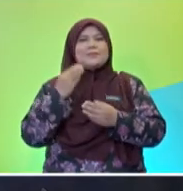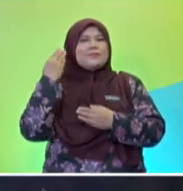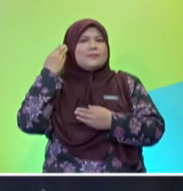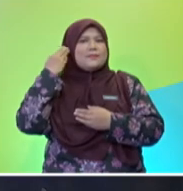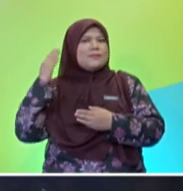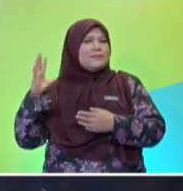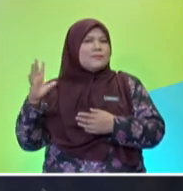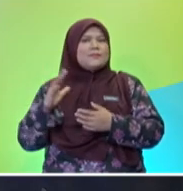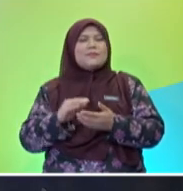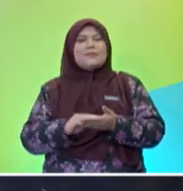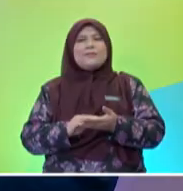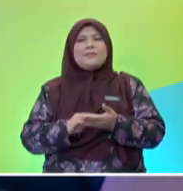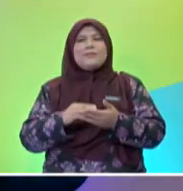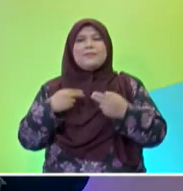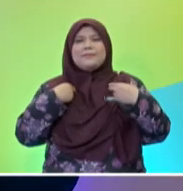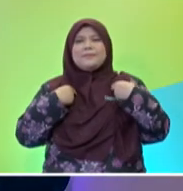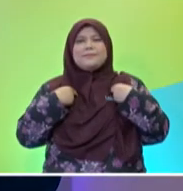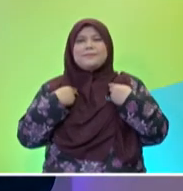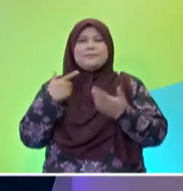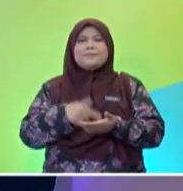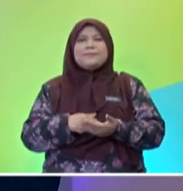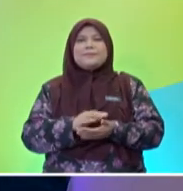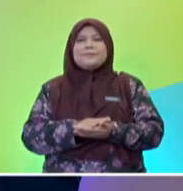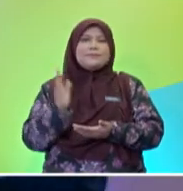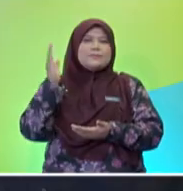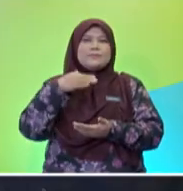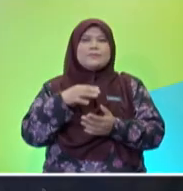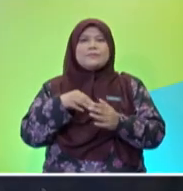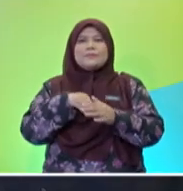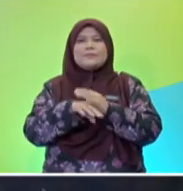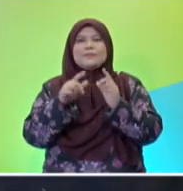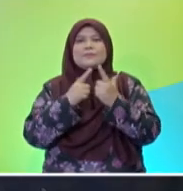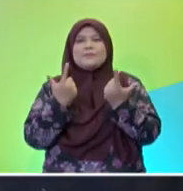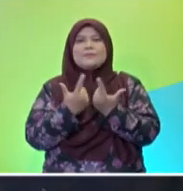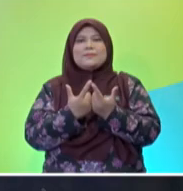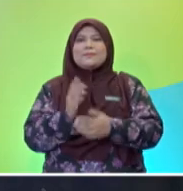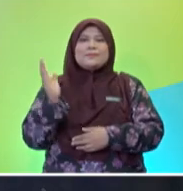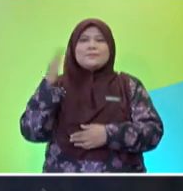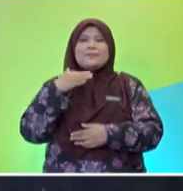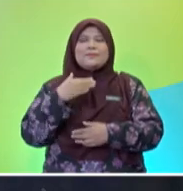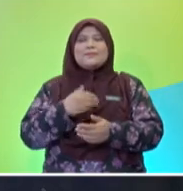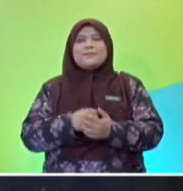bunyi-bunyi yang kita belikan Nah kalau muncul tujuh merah gitu masuk kelas Wow menarik ini